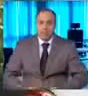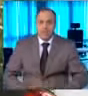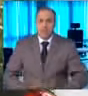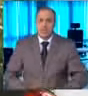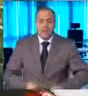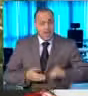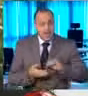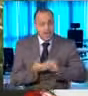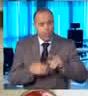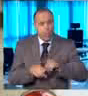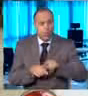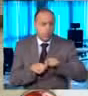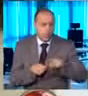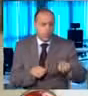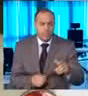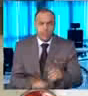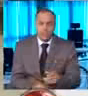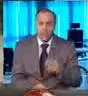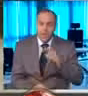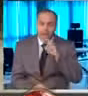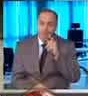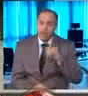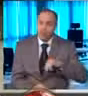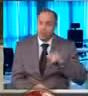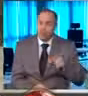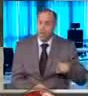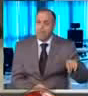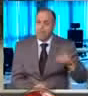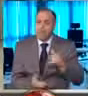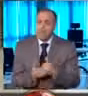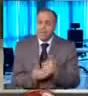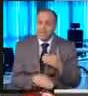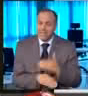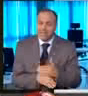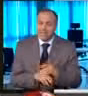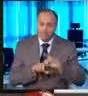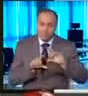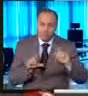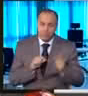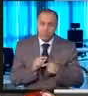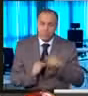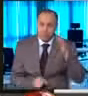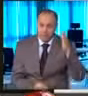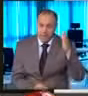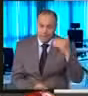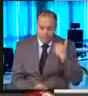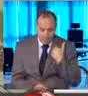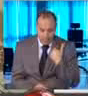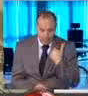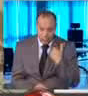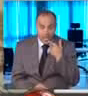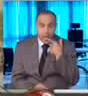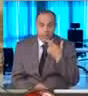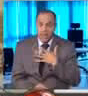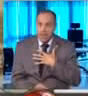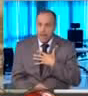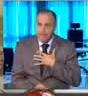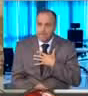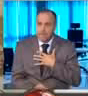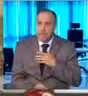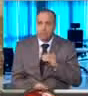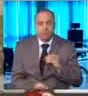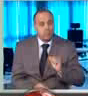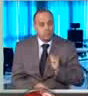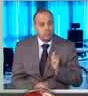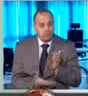الإدارية تاخذ برشا وقت. عدد من شباب سند رفعوا شعار الفلاحة مستقبلنا ورغبوا في تكوين مشاريع